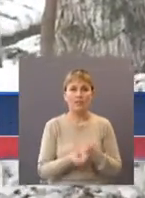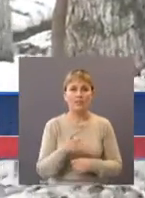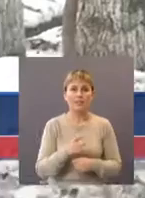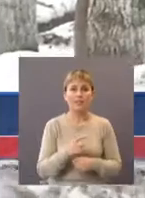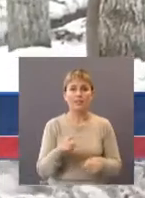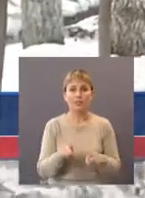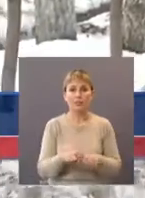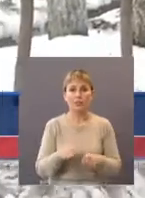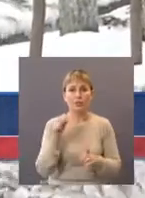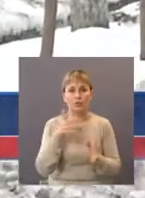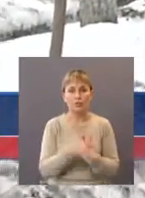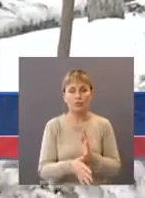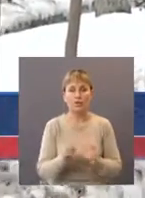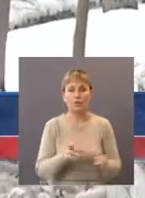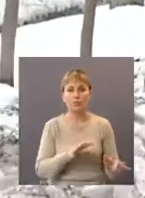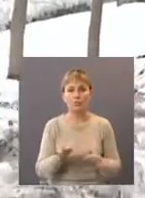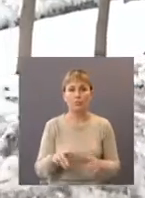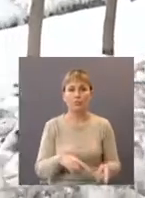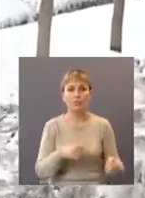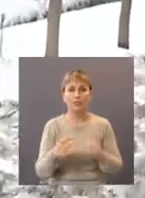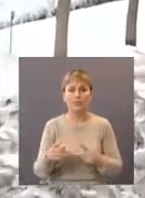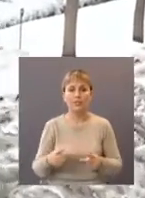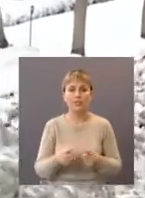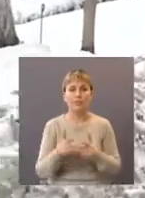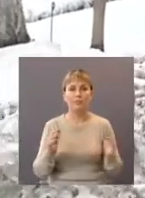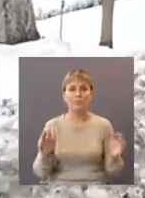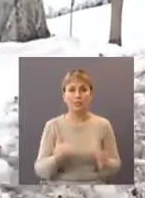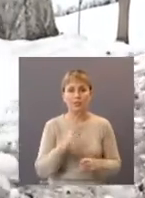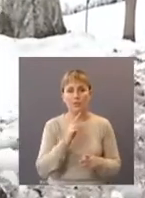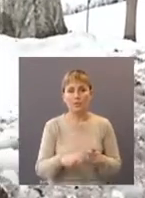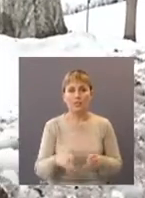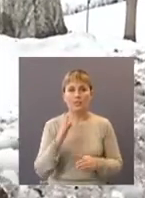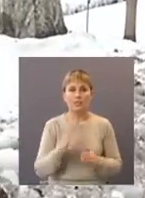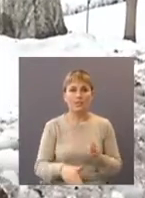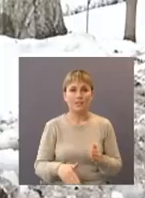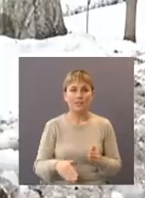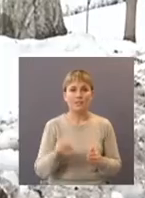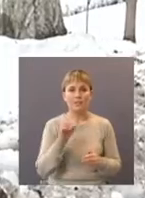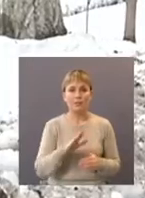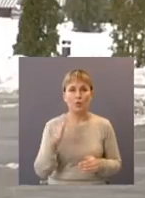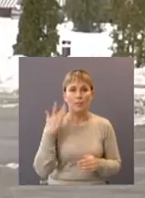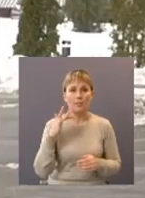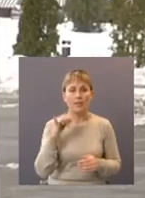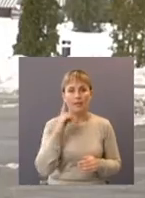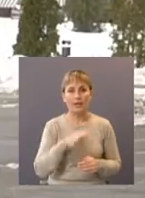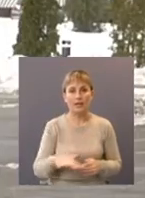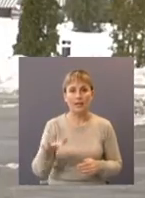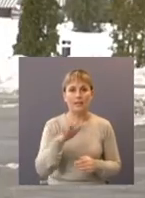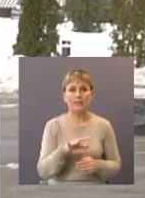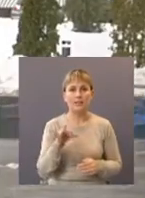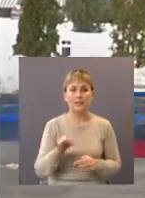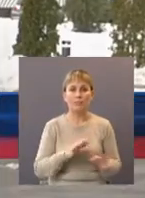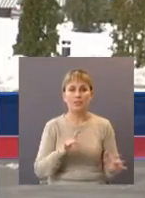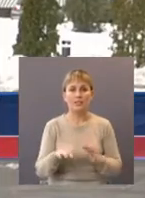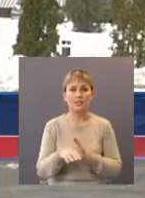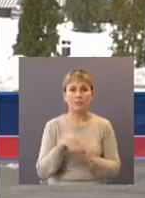принимающие такие решения, добиваются обновления и экономического прогресса. Но не у всех все так гладко. Столица Бразилии,